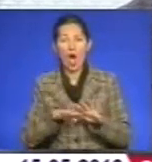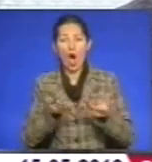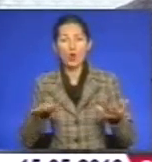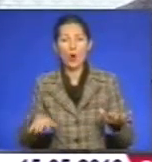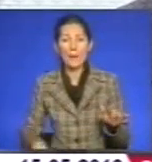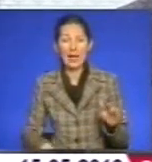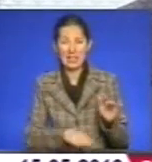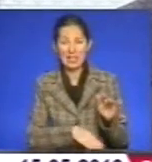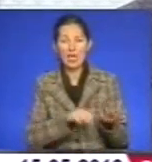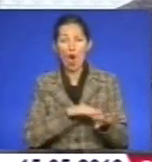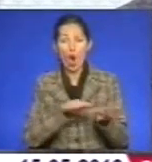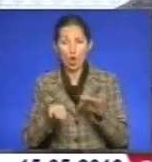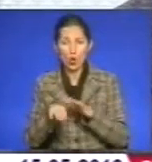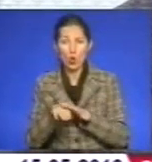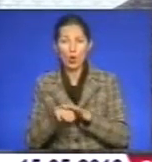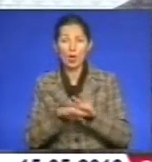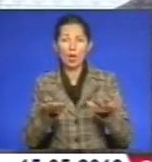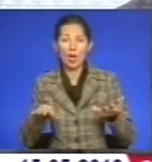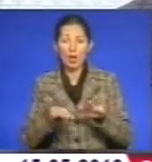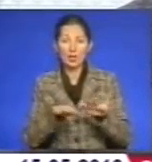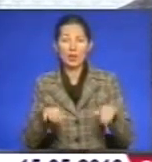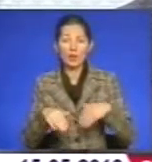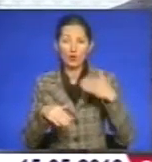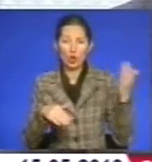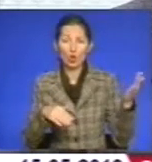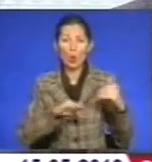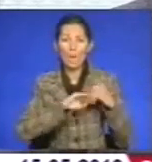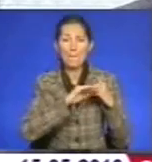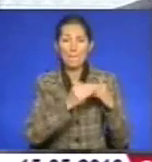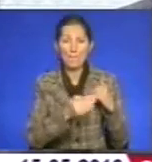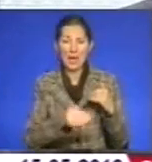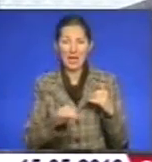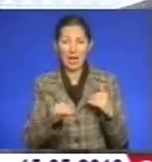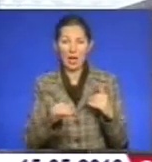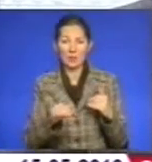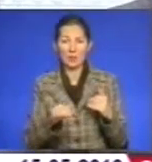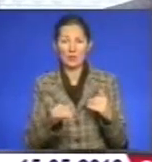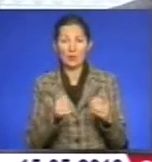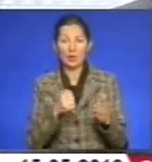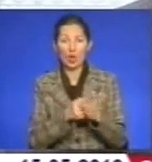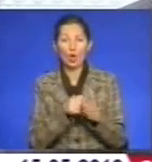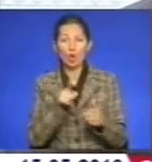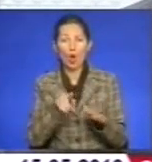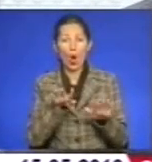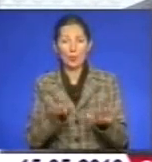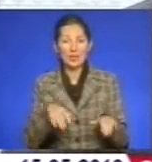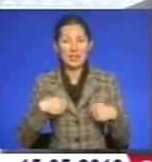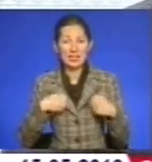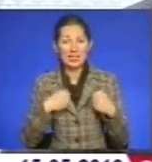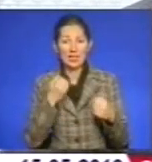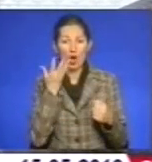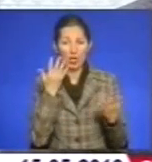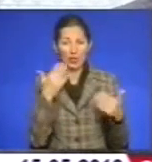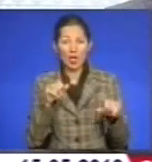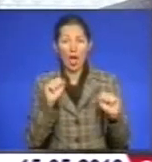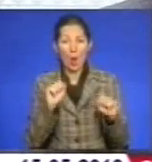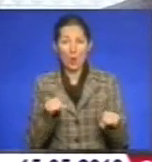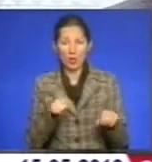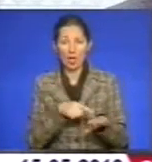ніг і рук добиратися в сторону берега. До того місця старатися, коли вже можна